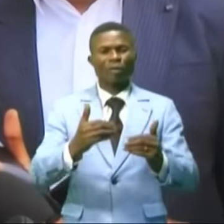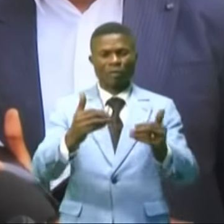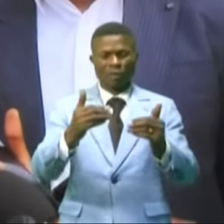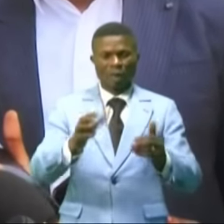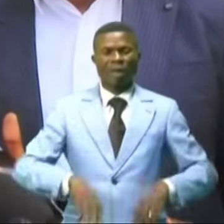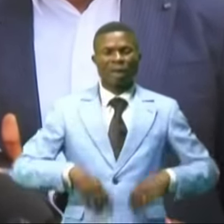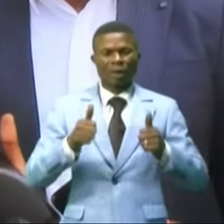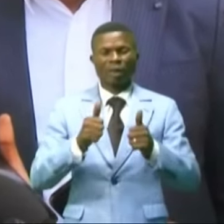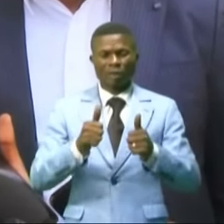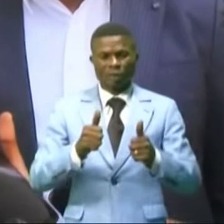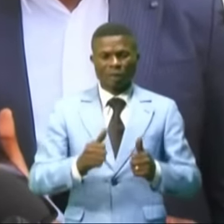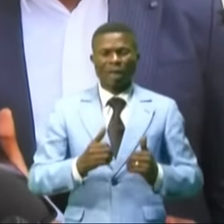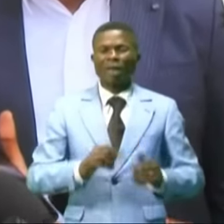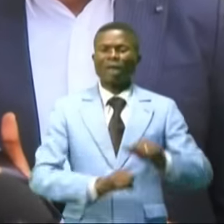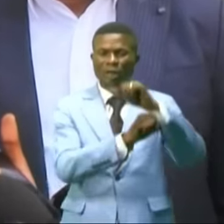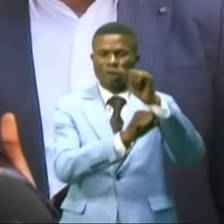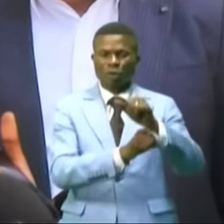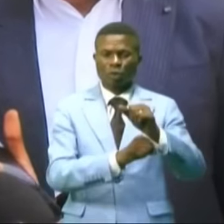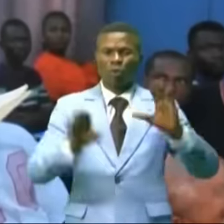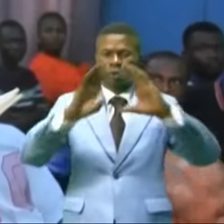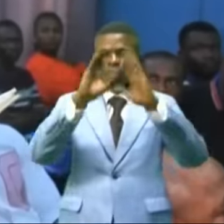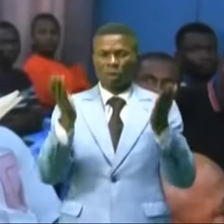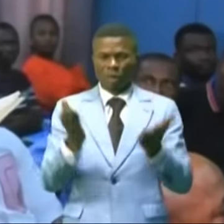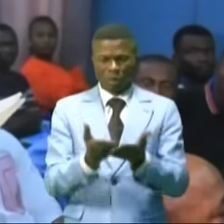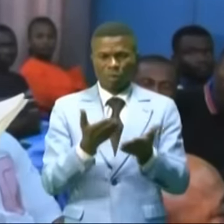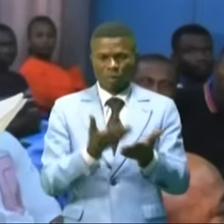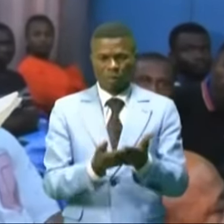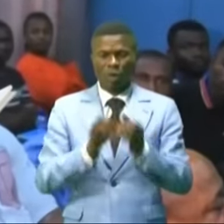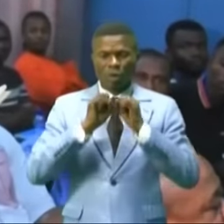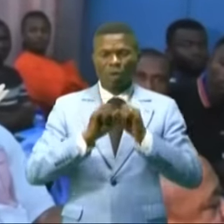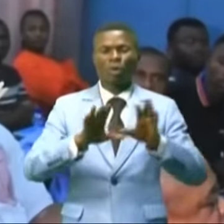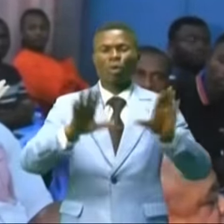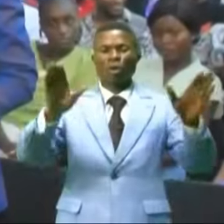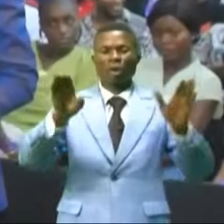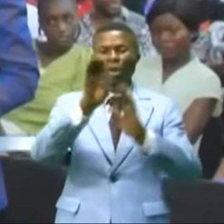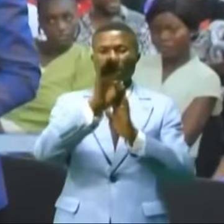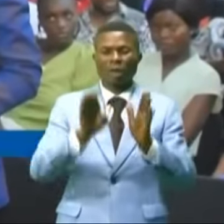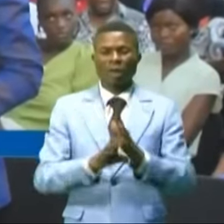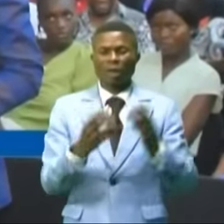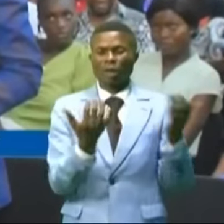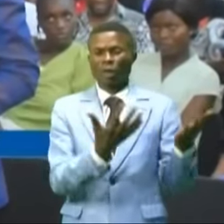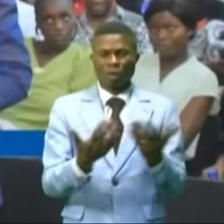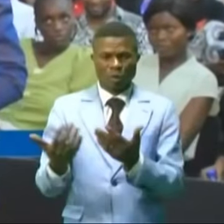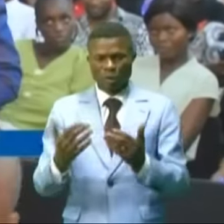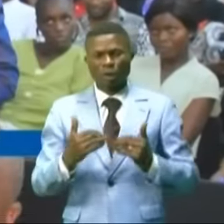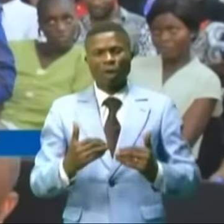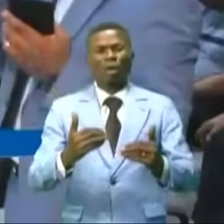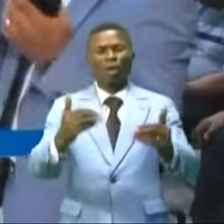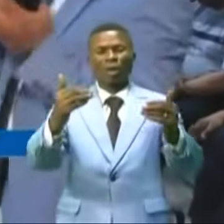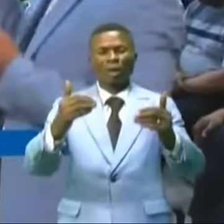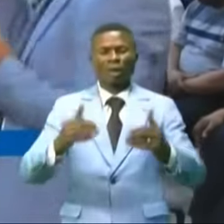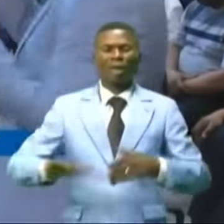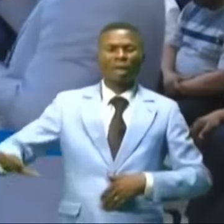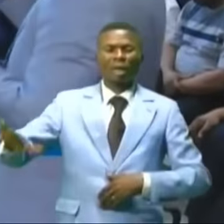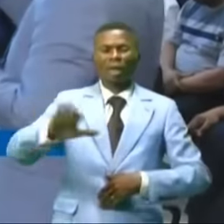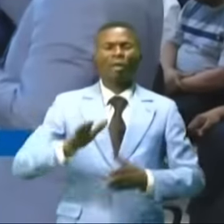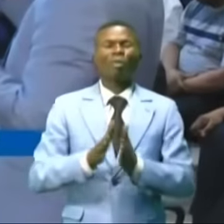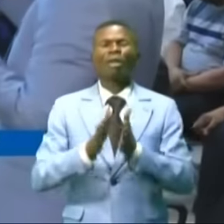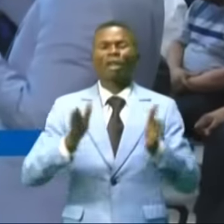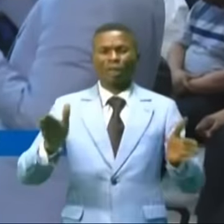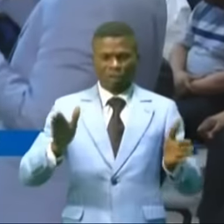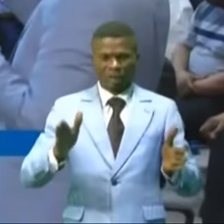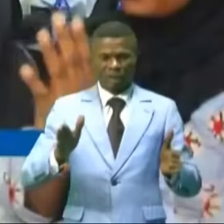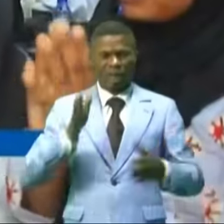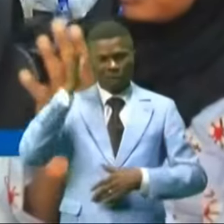vivre et faire vivre sa communauté. La vulgarisation sur le code numérique va se poursuivre sur l'ensemble du pays et dans tous